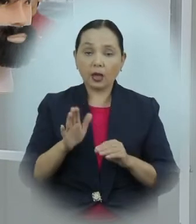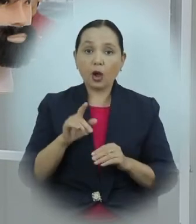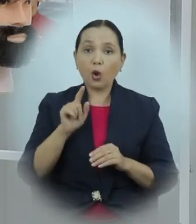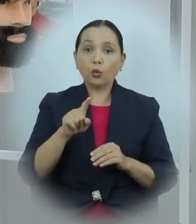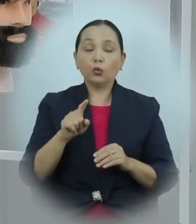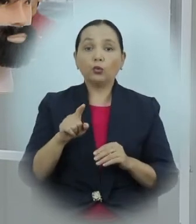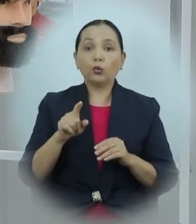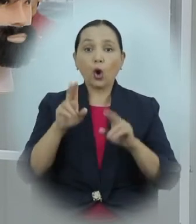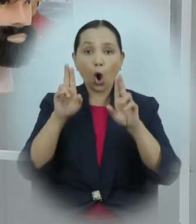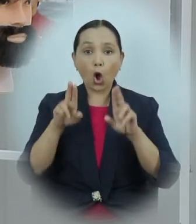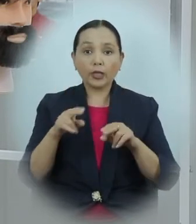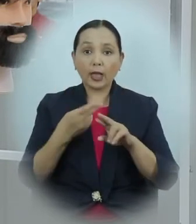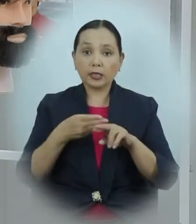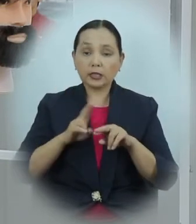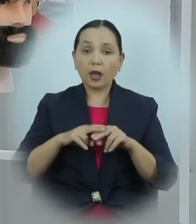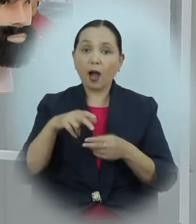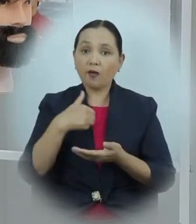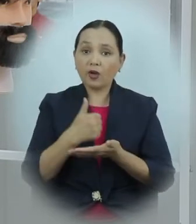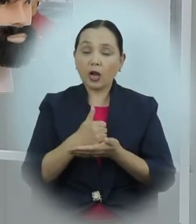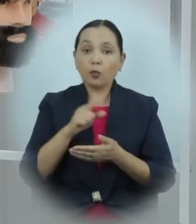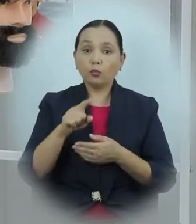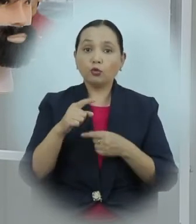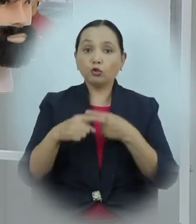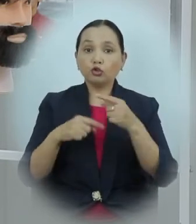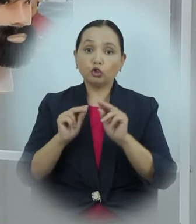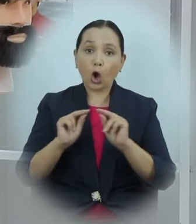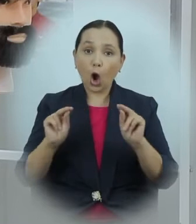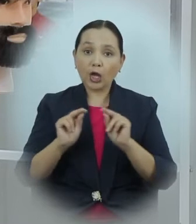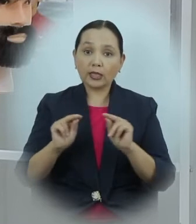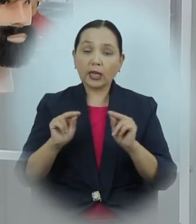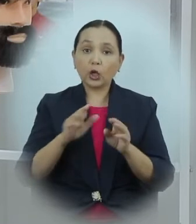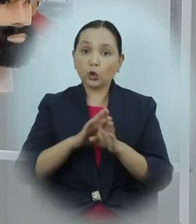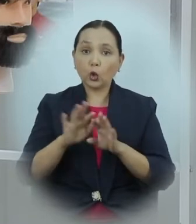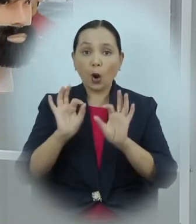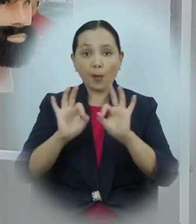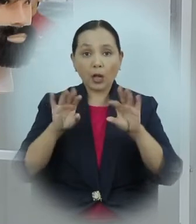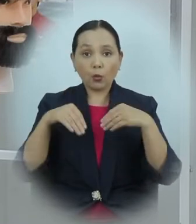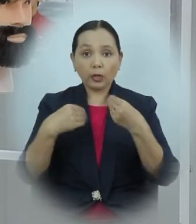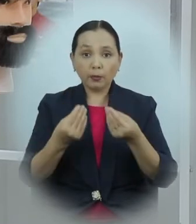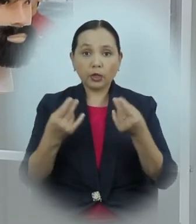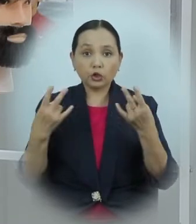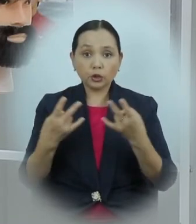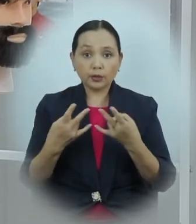Buni qoidasi. Avvalo bu shogirdlarga to'liq ma'lumot berish uchun